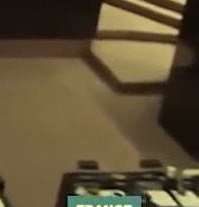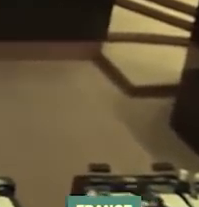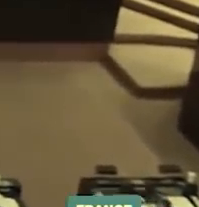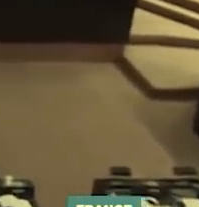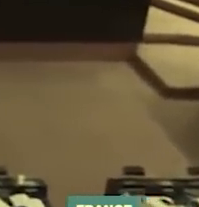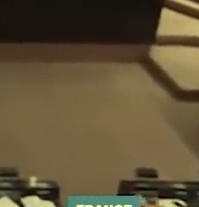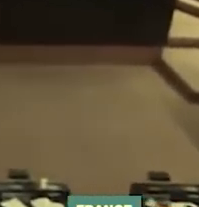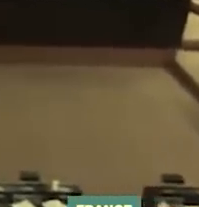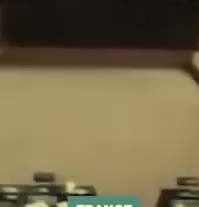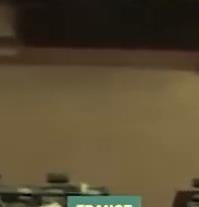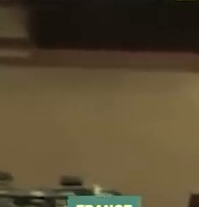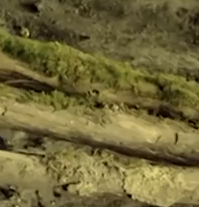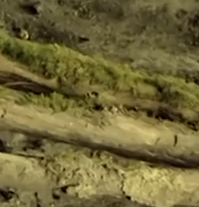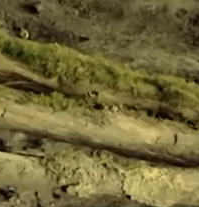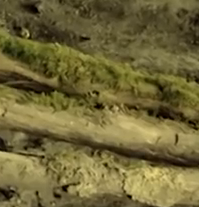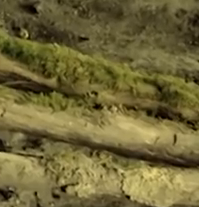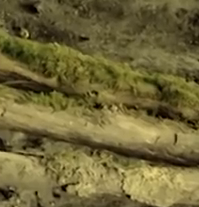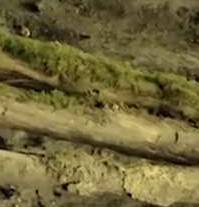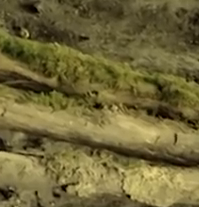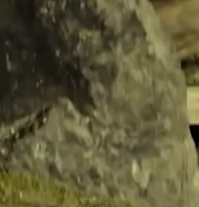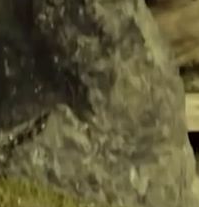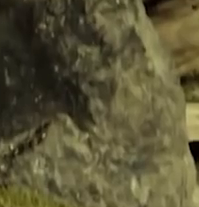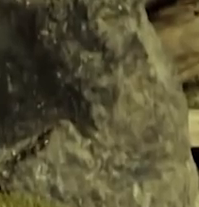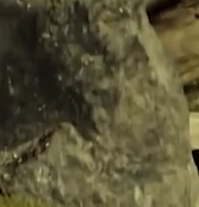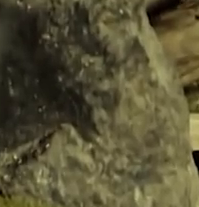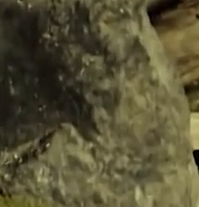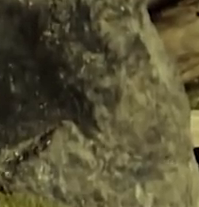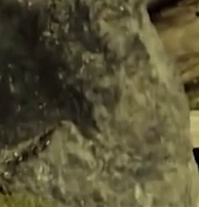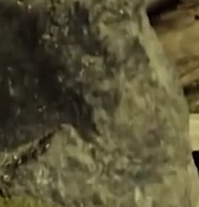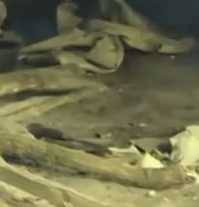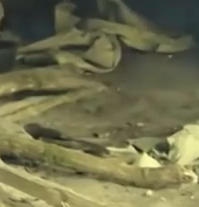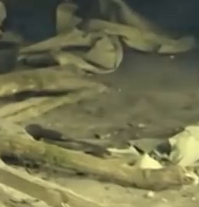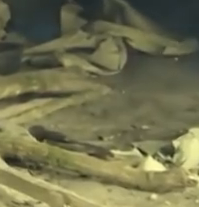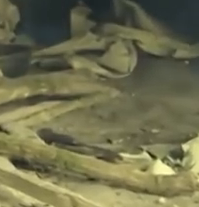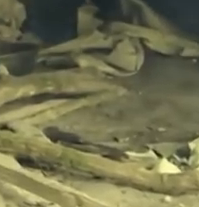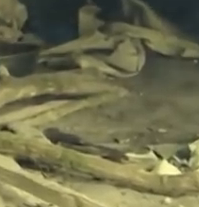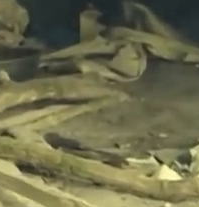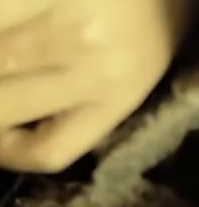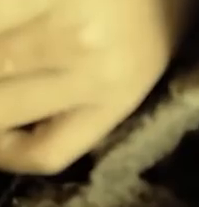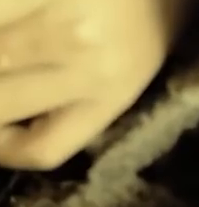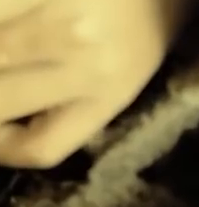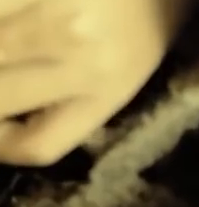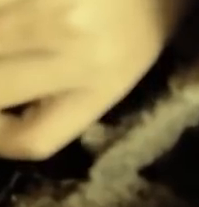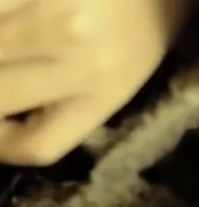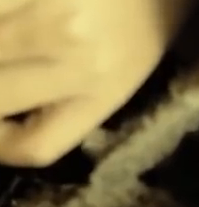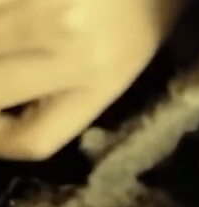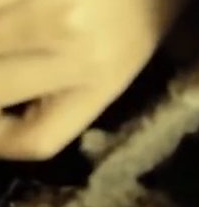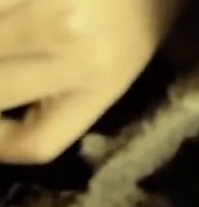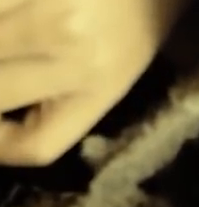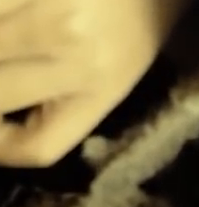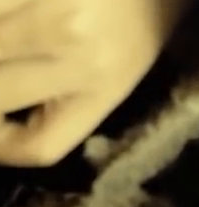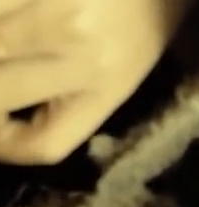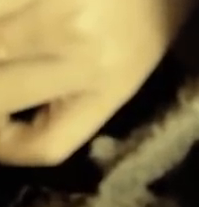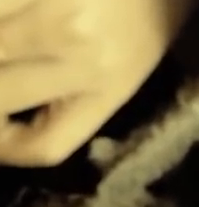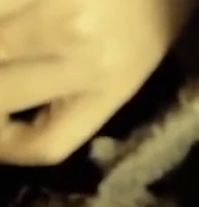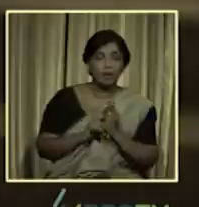නම් එතුමිය පත් කරගන්න තිබුණානේ නේද මතක තියාගන්න දරුවන්ට එක බත් ඇටයක් දෙන්න බැරි අම්මලා කී දහහක් අද මේ